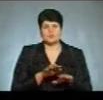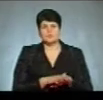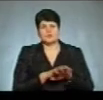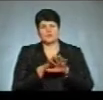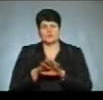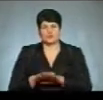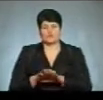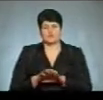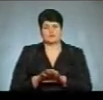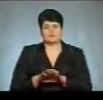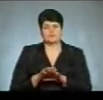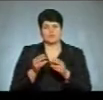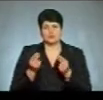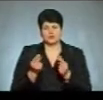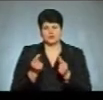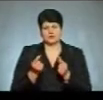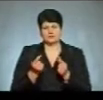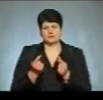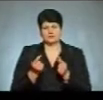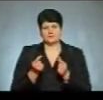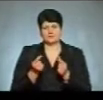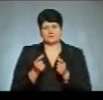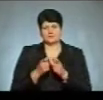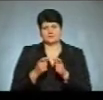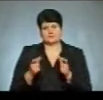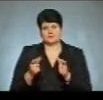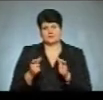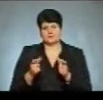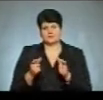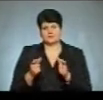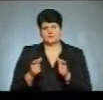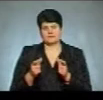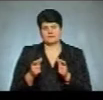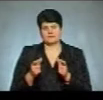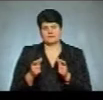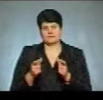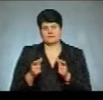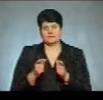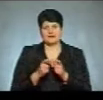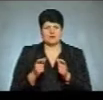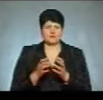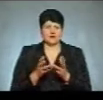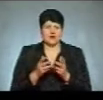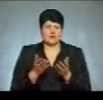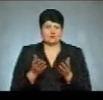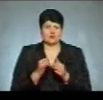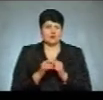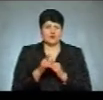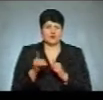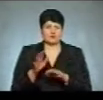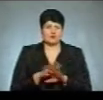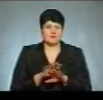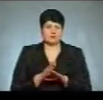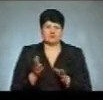на здійснення грошових переказів через платіжну систему. Тобто безпосередньо на картковий рахунок кожного